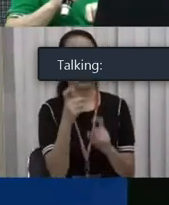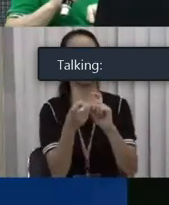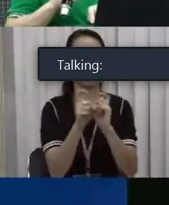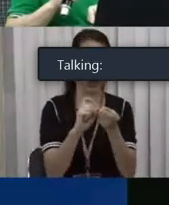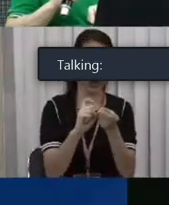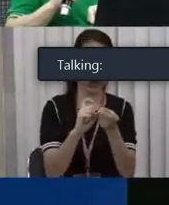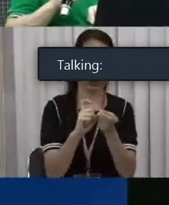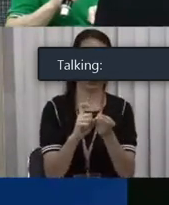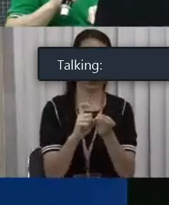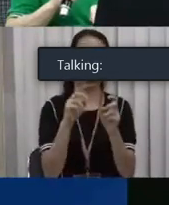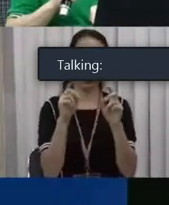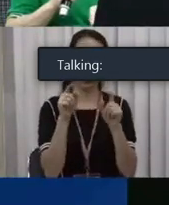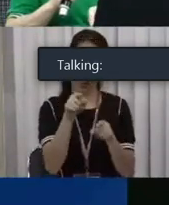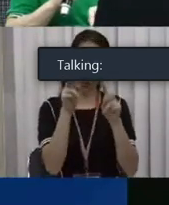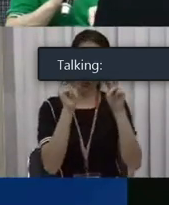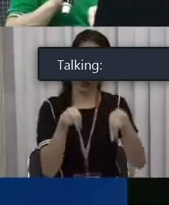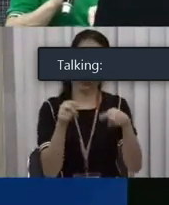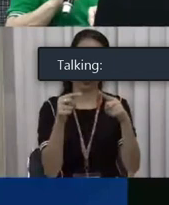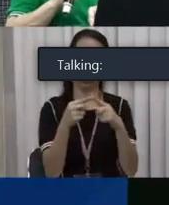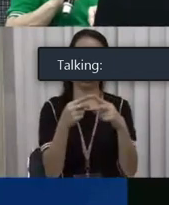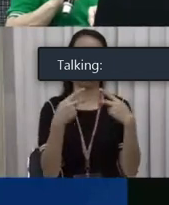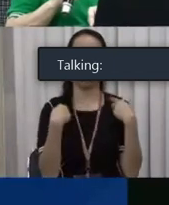trabahoan.